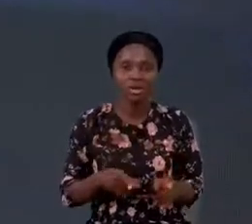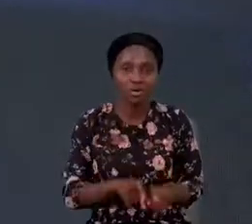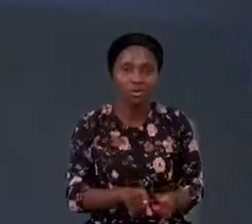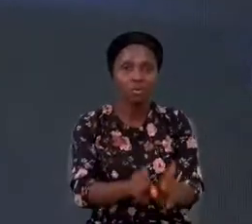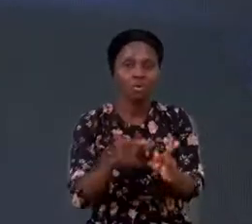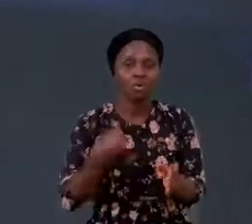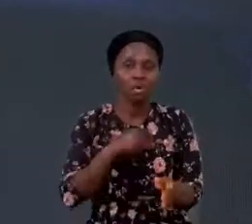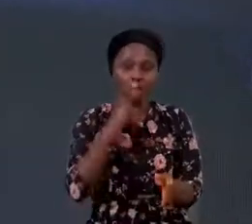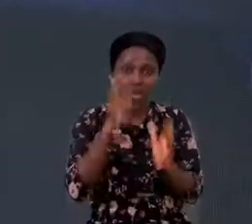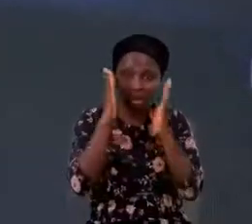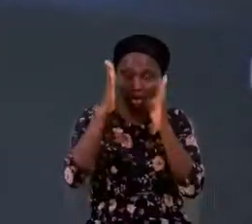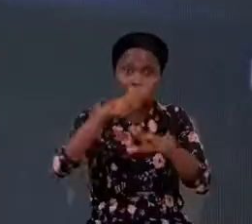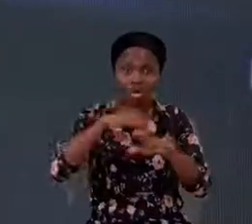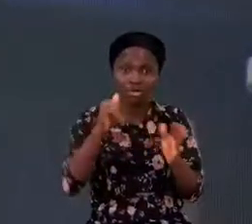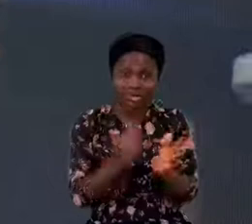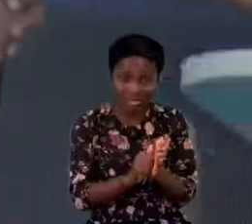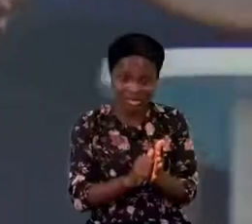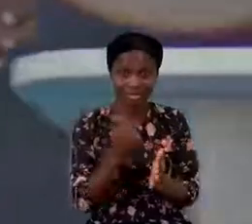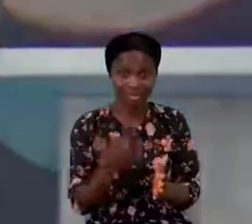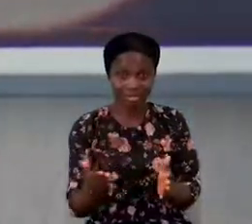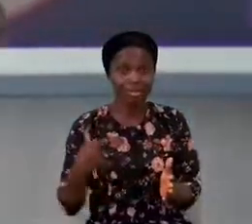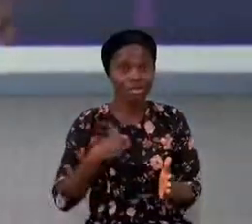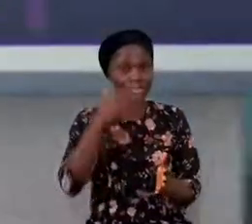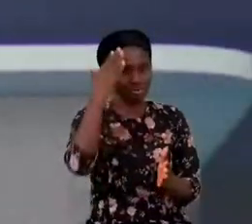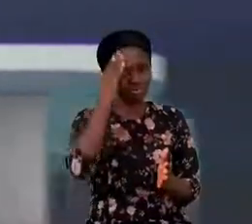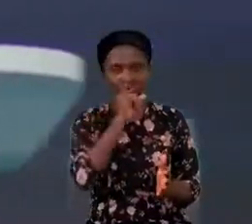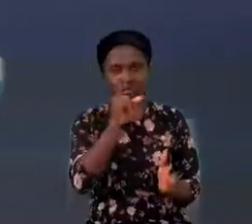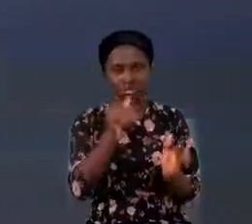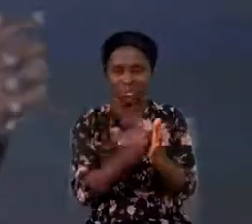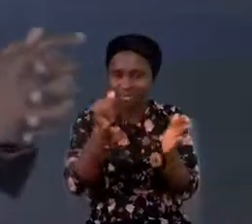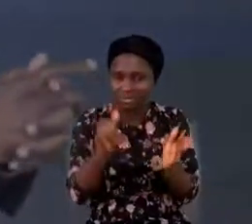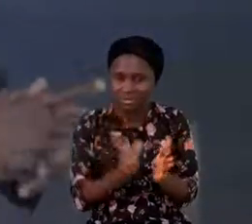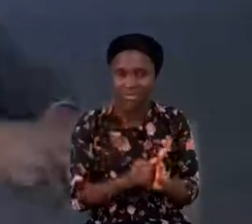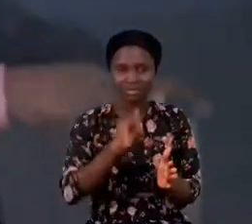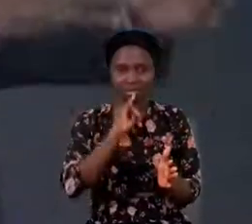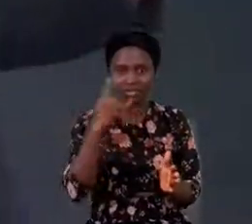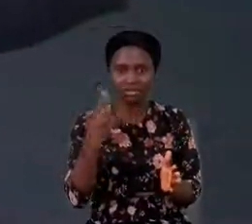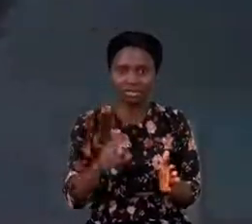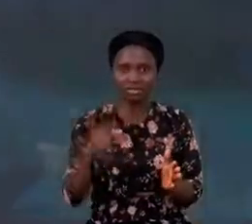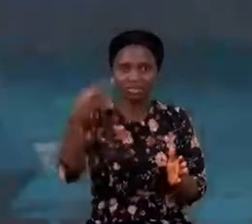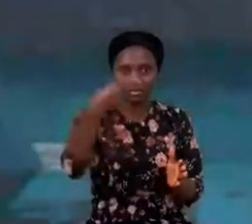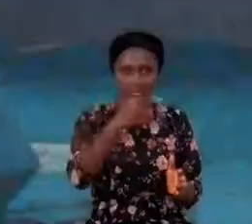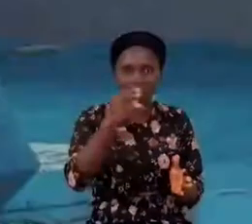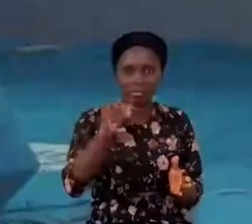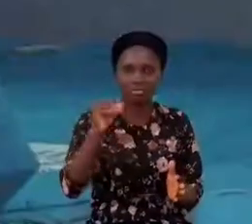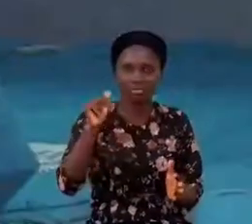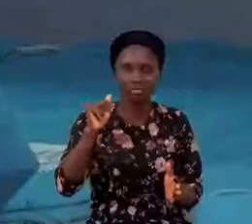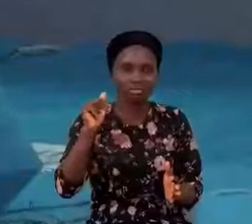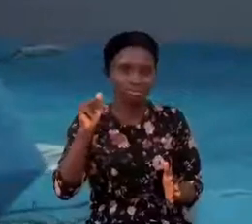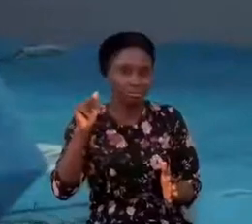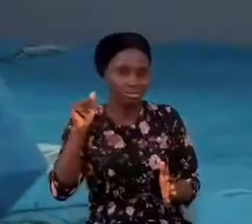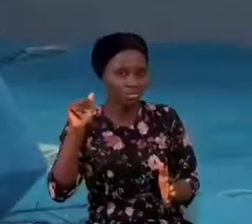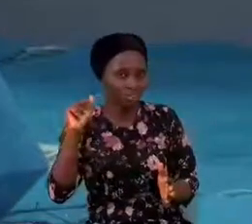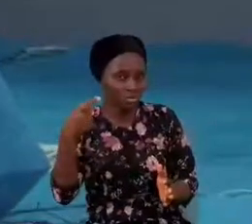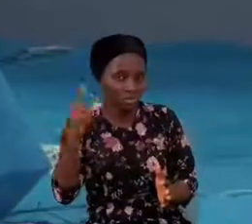vous fixez votre esprit, vous fixez vos yeux, vous fixez votre vision et vous fixez tout ce que vous avez en vous